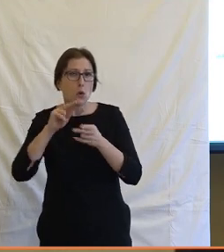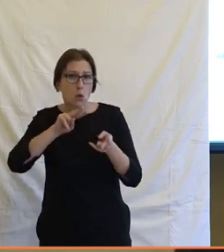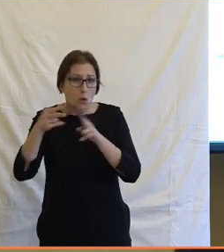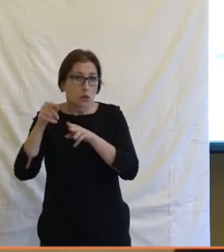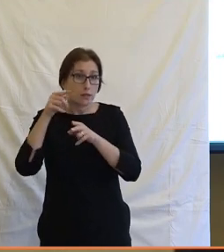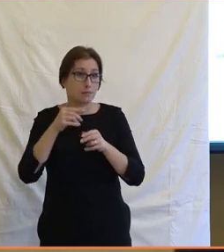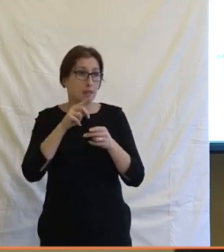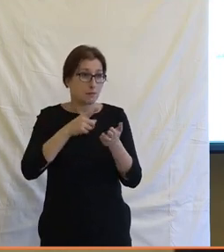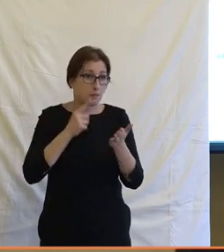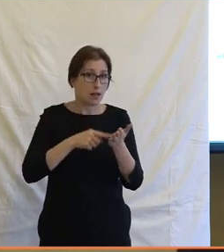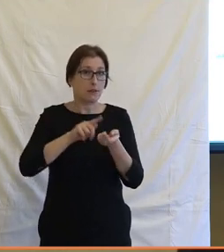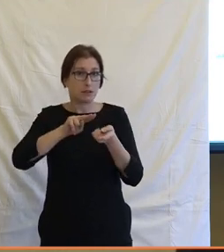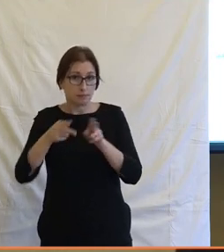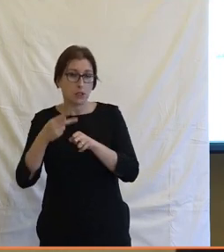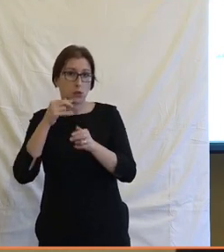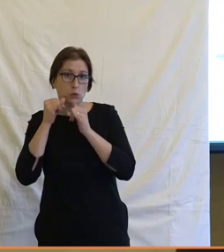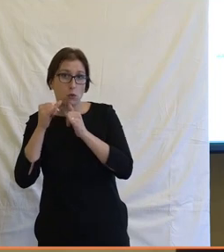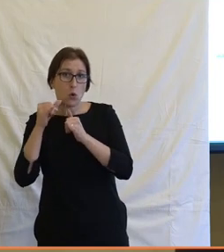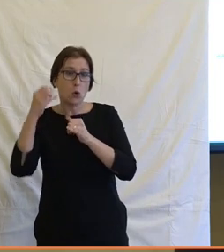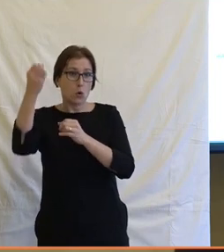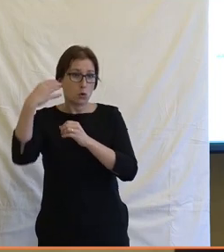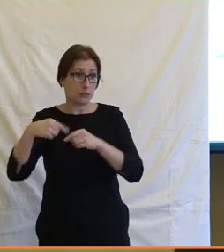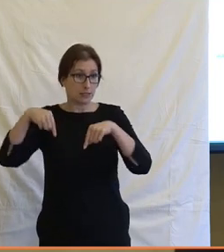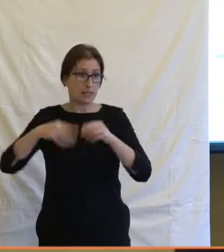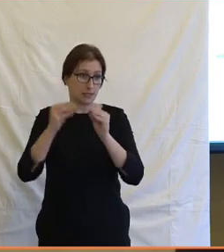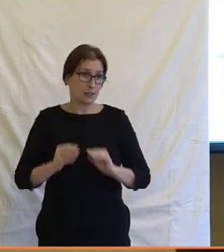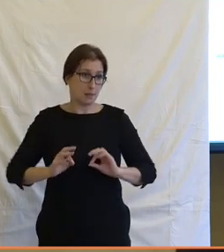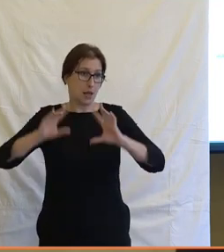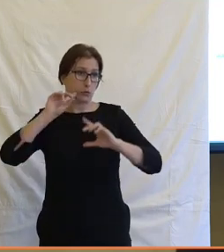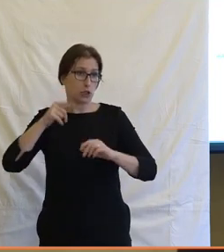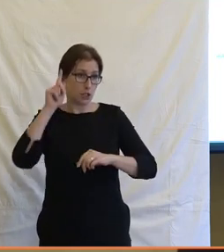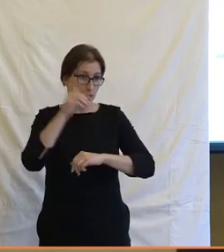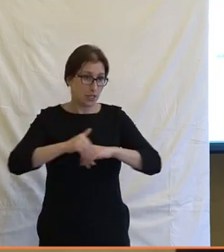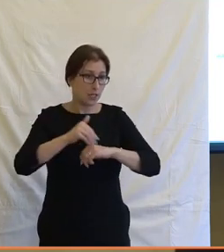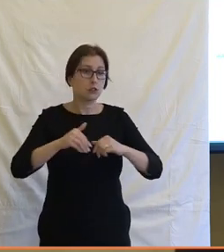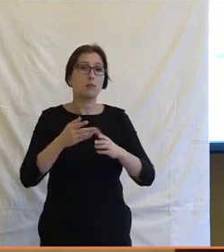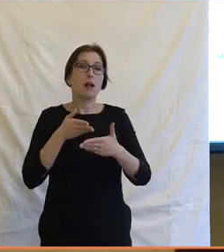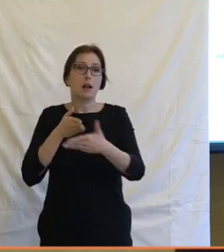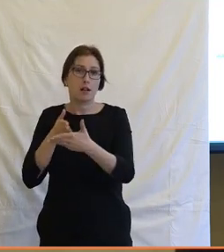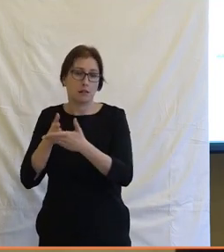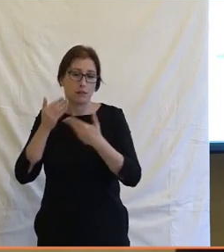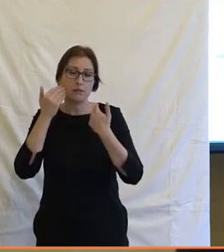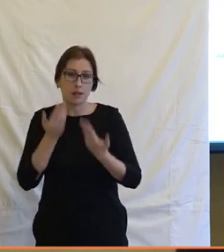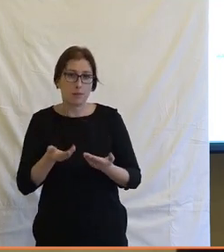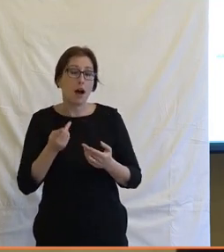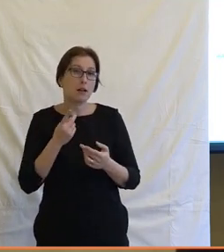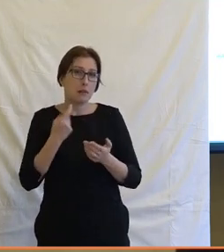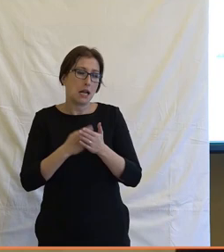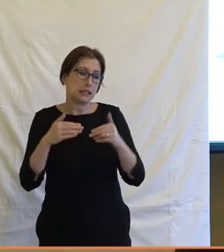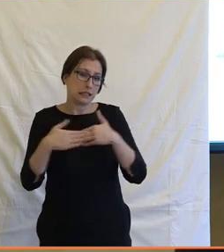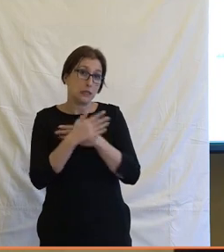které jsou někde tak, někde jinak, ale myslím si, že v tom celkovém srovnání jako nějak nezaostáváme.